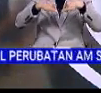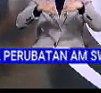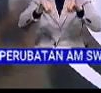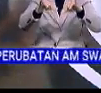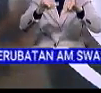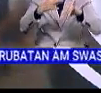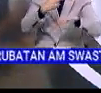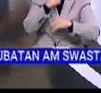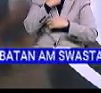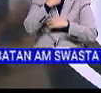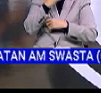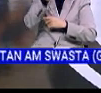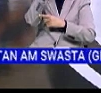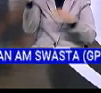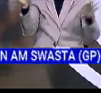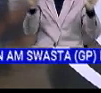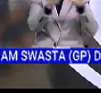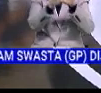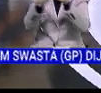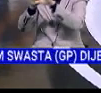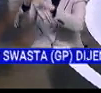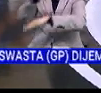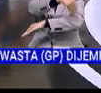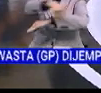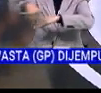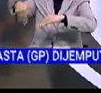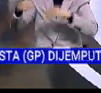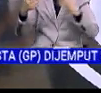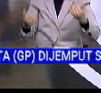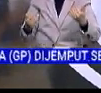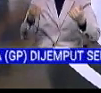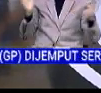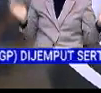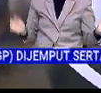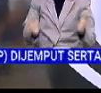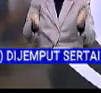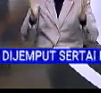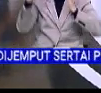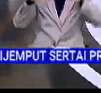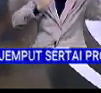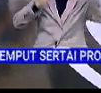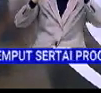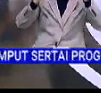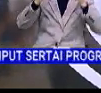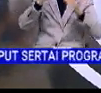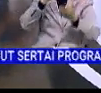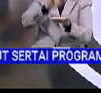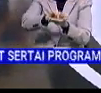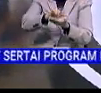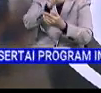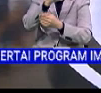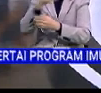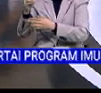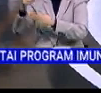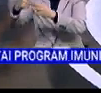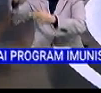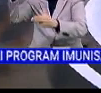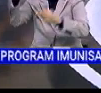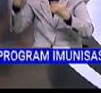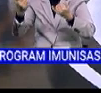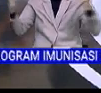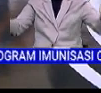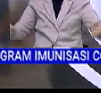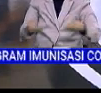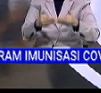akibat penutupan sempadan. Demi merancakkan lagi sektor pelancongan domestik, Malaysia Airports dan Hotel sama-sama KLIA telah